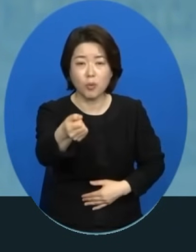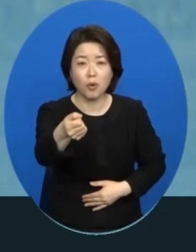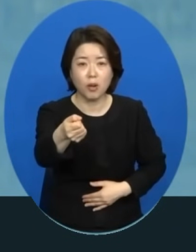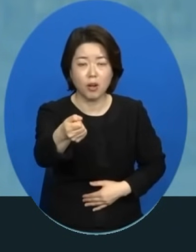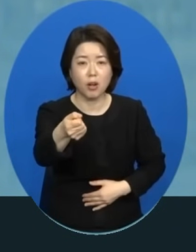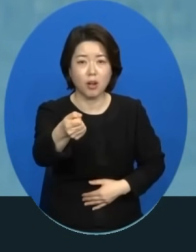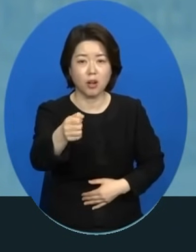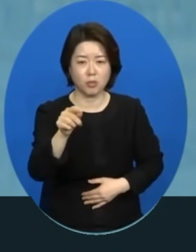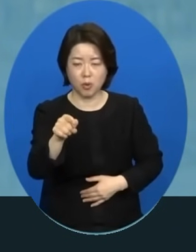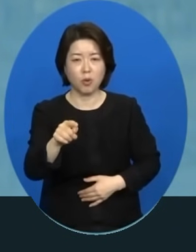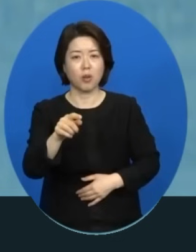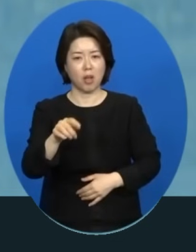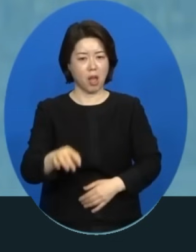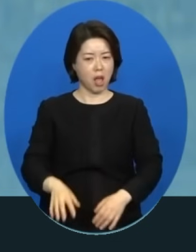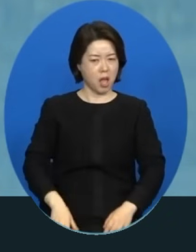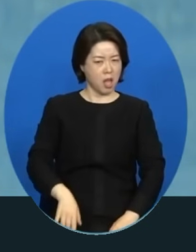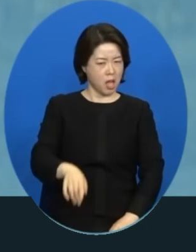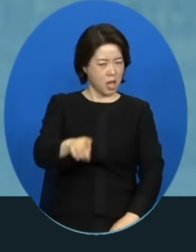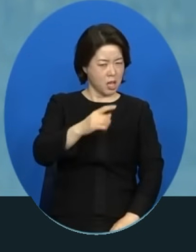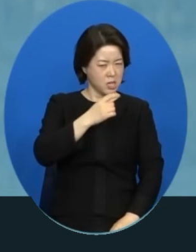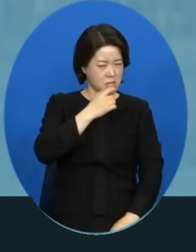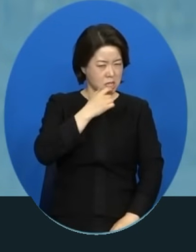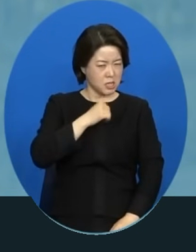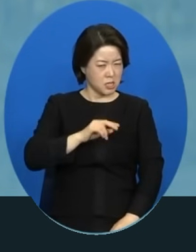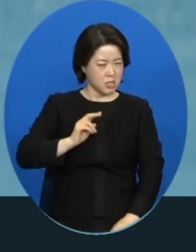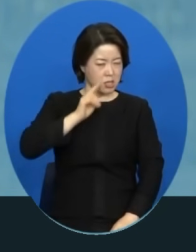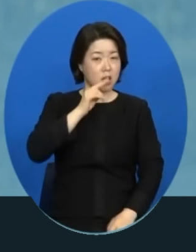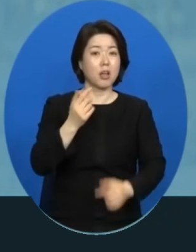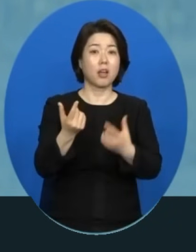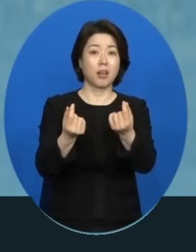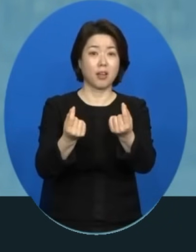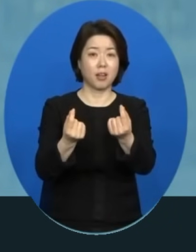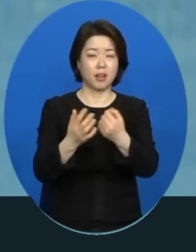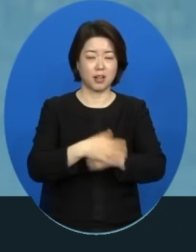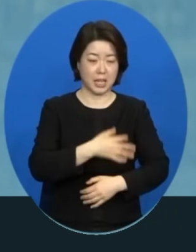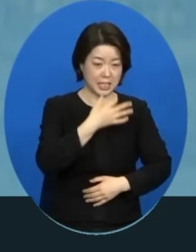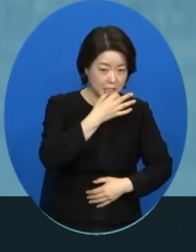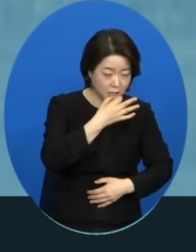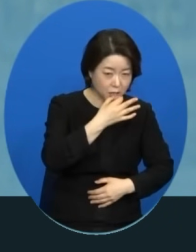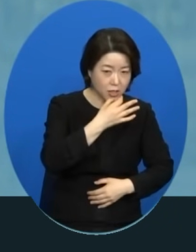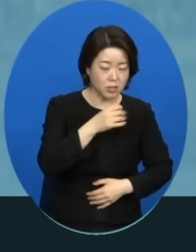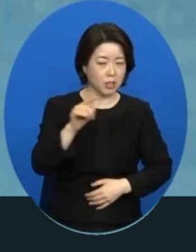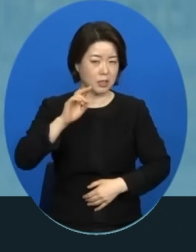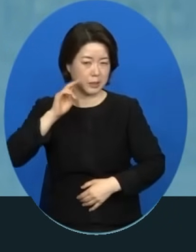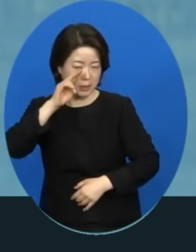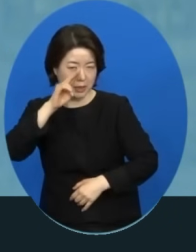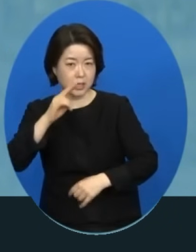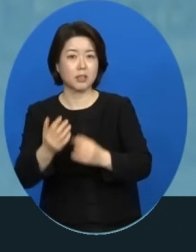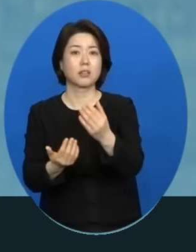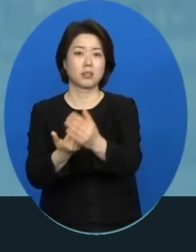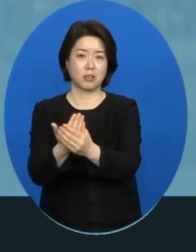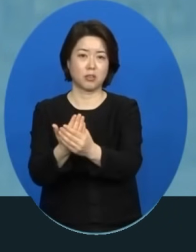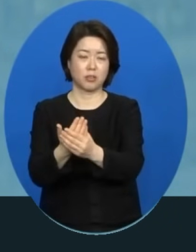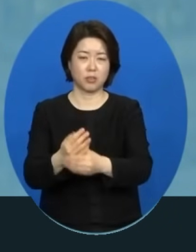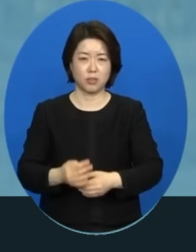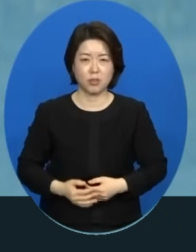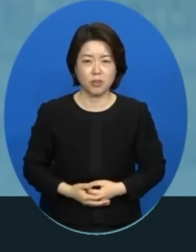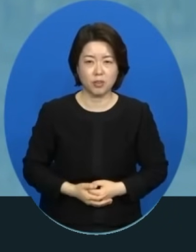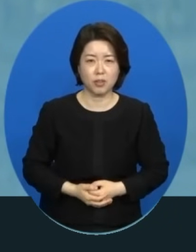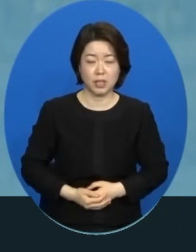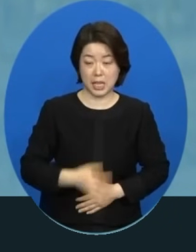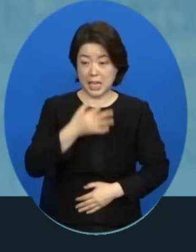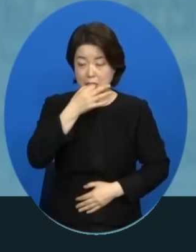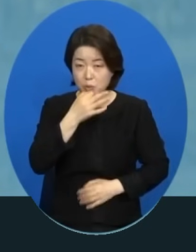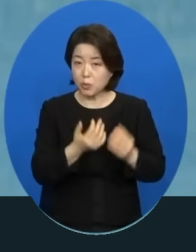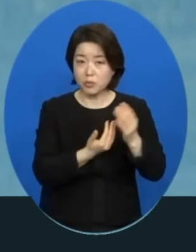너무 싫은 거예요. 그게 시기입니다. 정욕에서 시기가 흘러나요. 그럼 왜 정욕이 왜